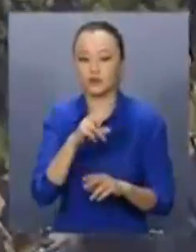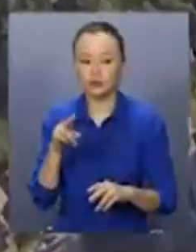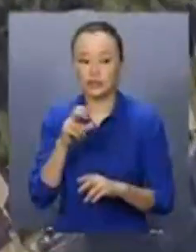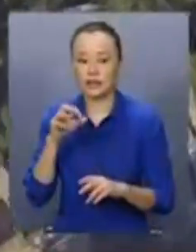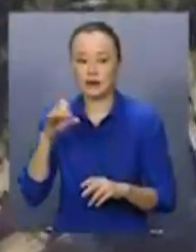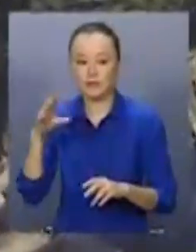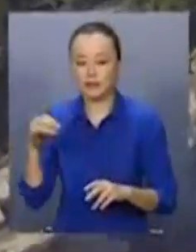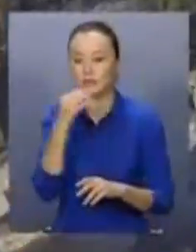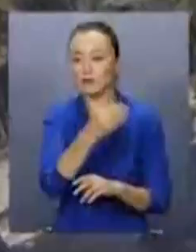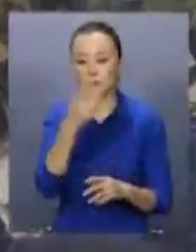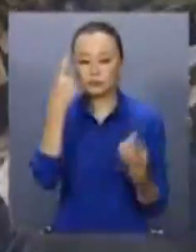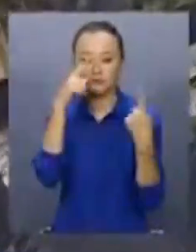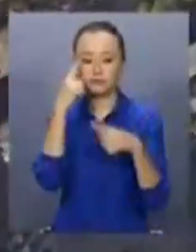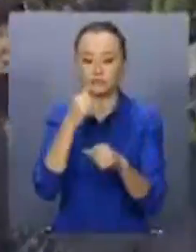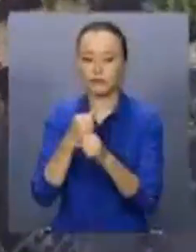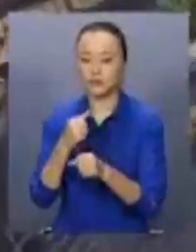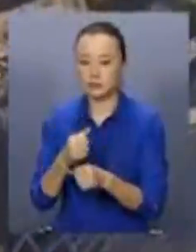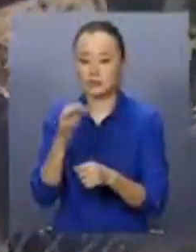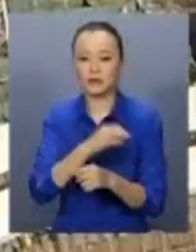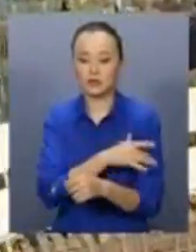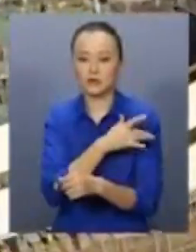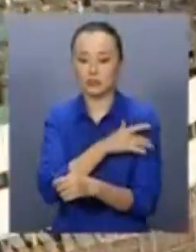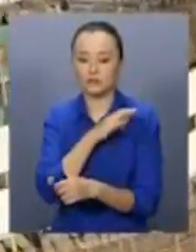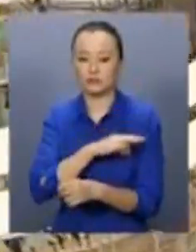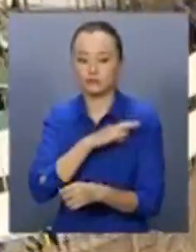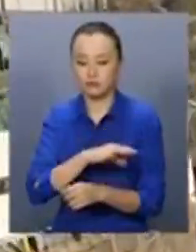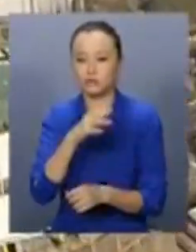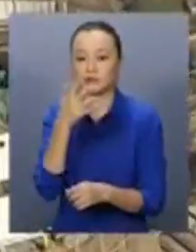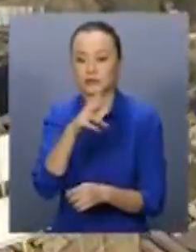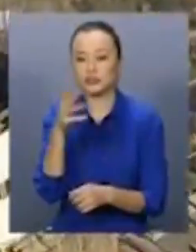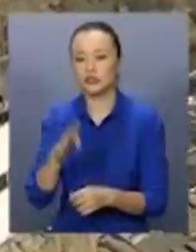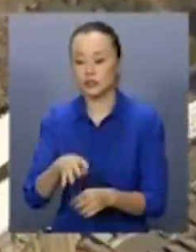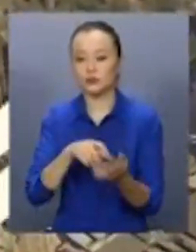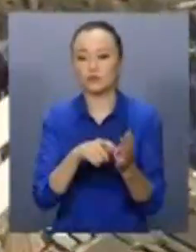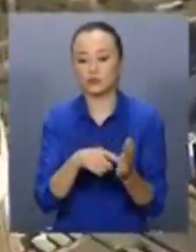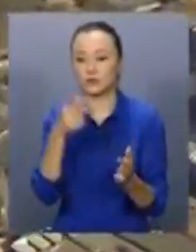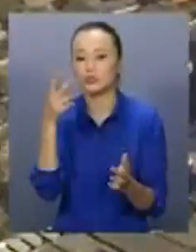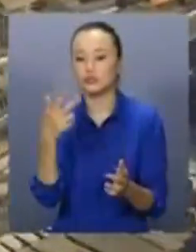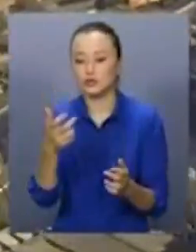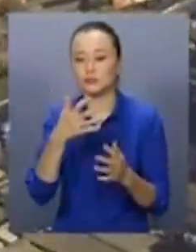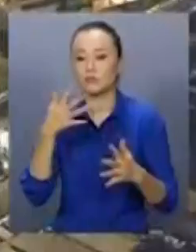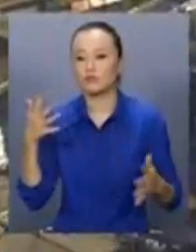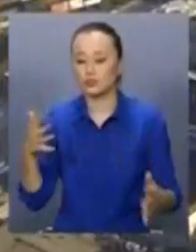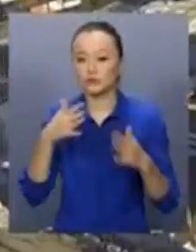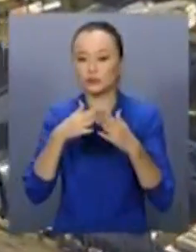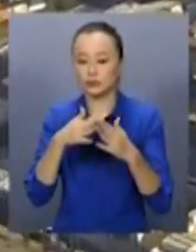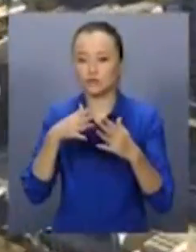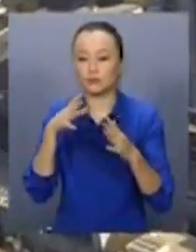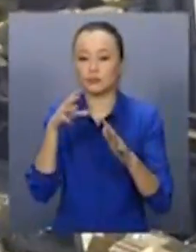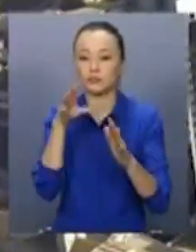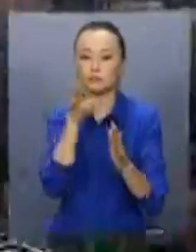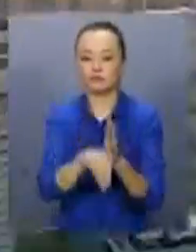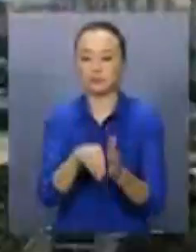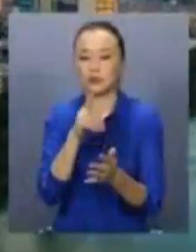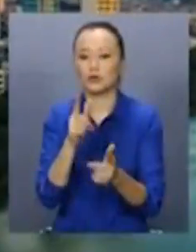Арманидің дизайнымен жасалған ғимаратта қызмет бабына пайдаланылатын 3-4 бөлмелі 300-ге тарта үлкен үй-жай қосымша салынған.